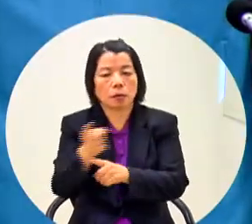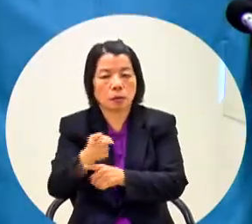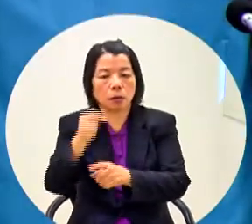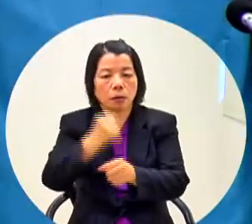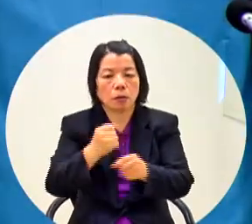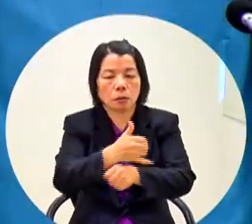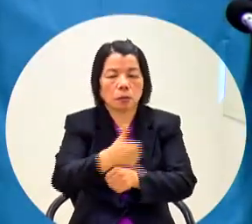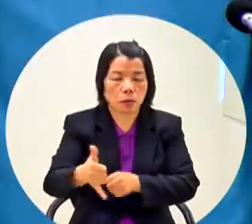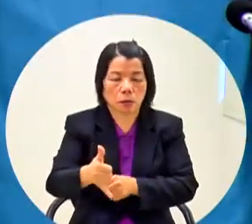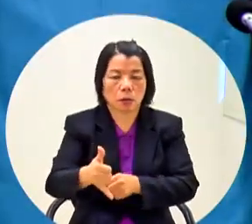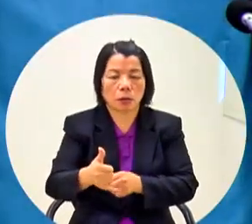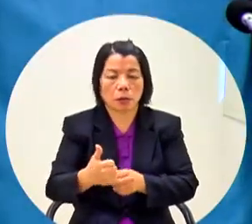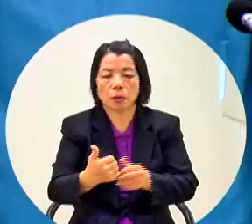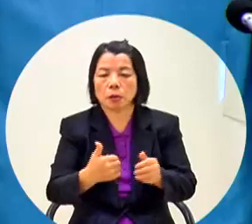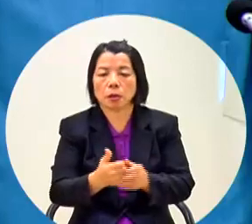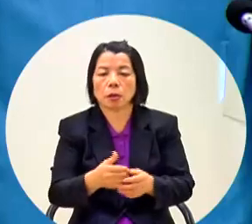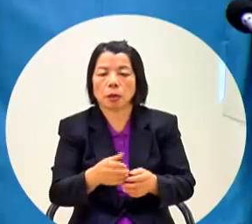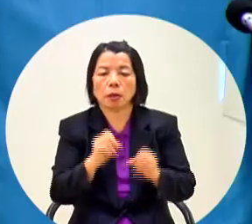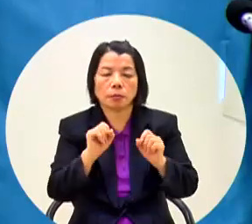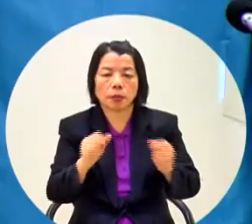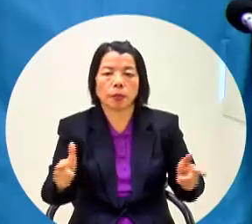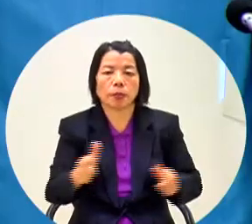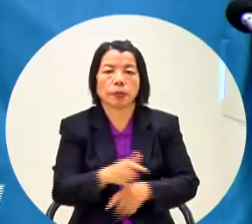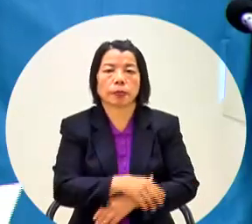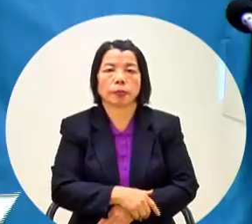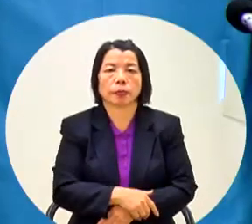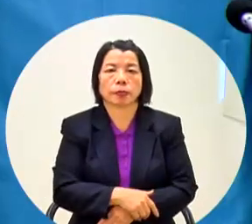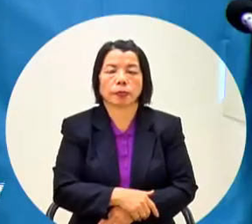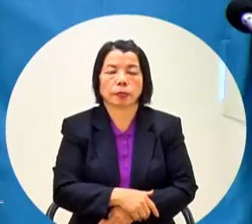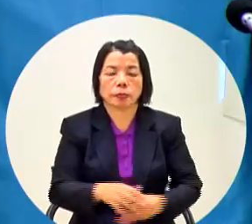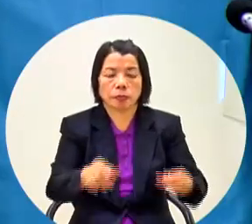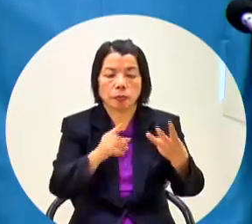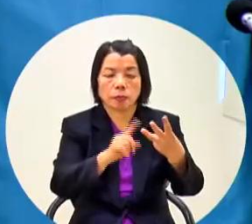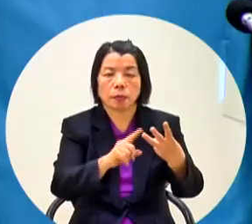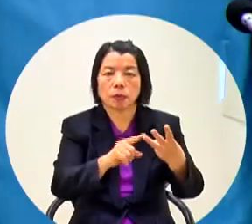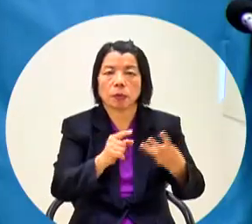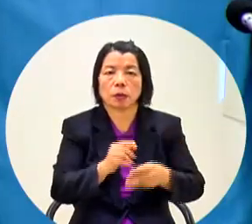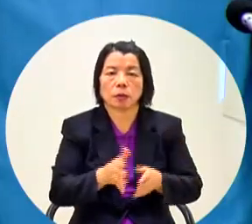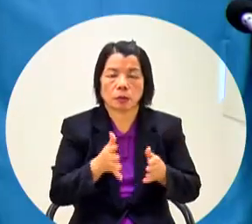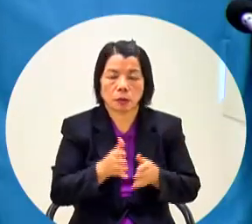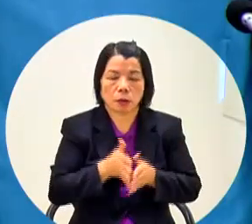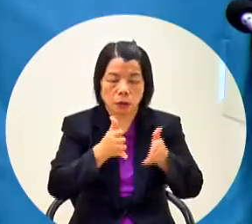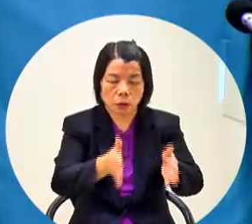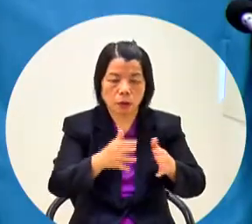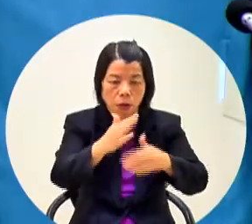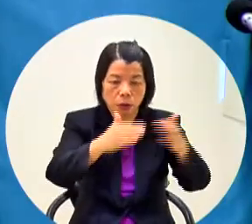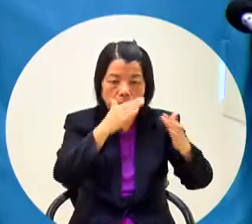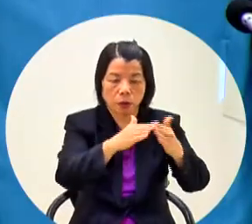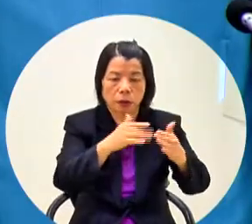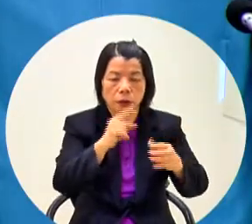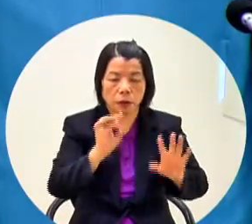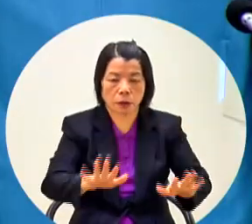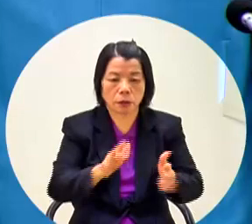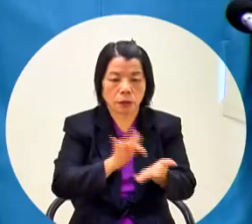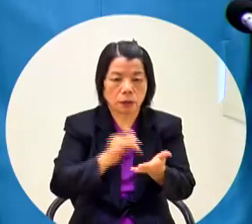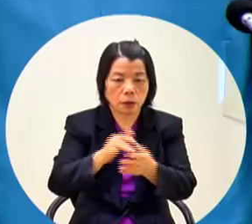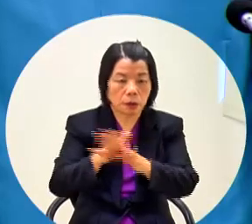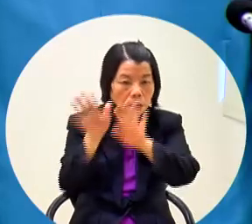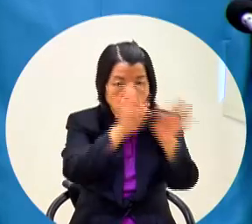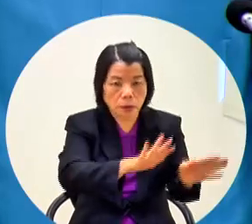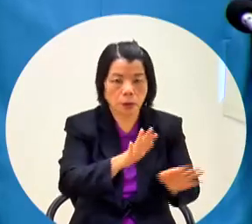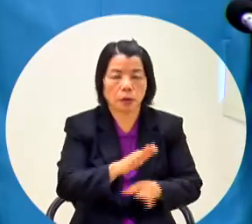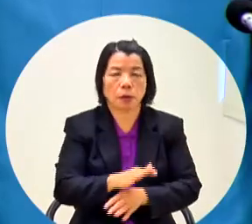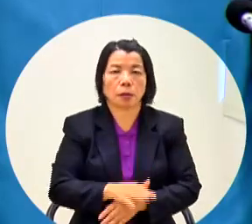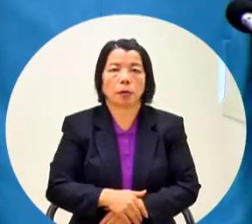务人员。哈，这是第二个问题。第三个是针对学校，现在疫情如果没